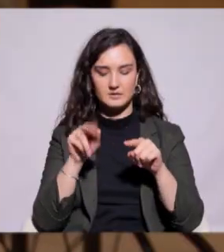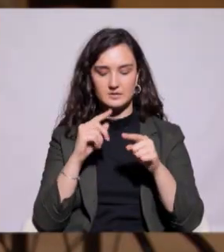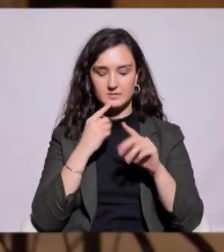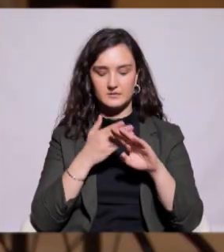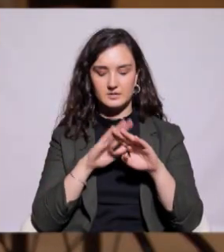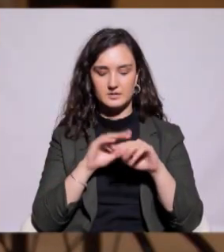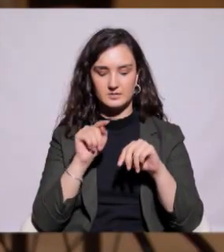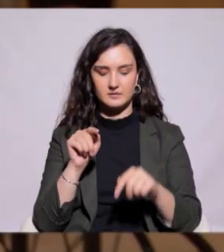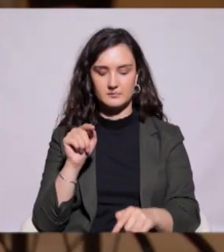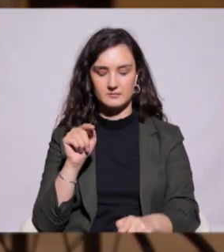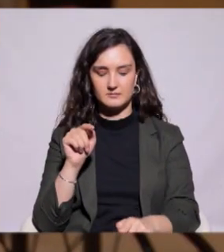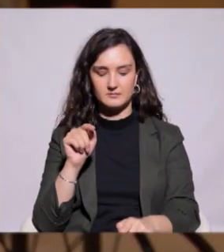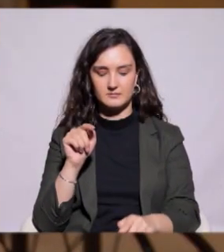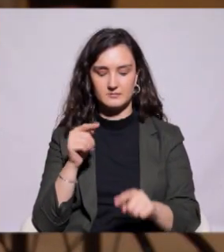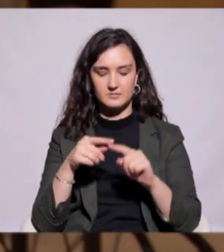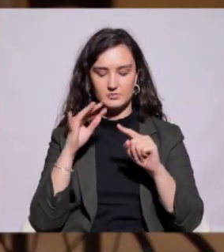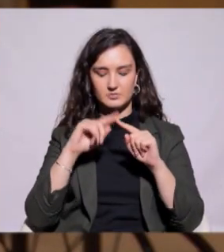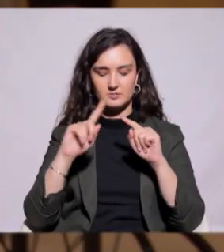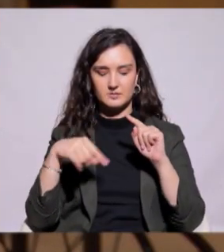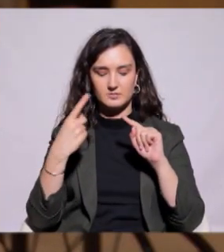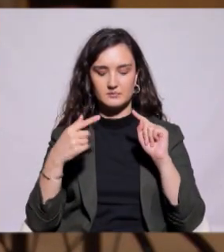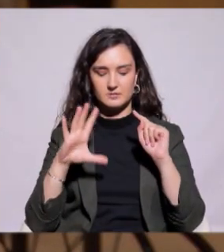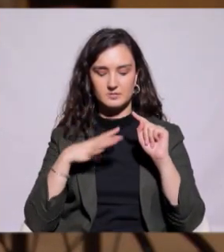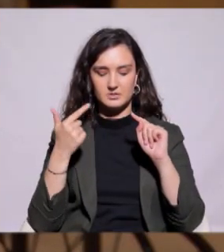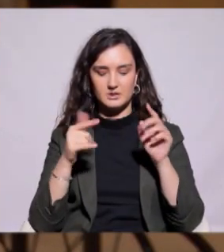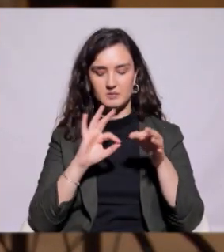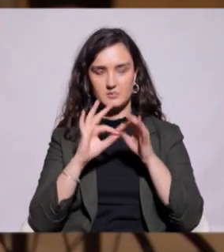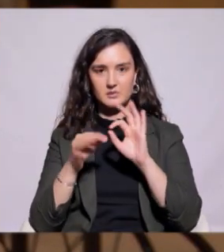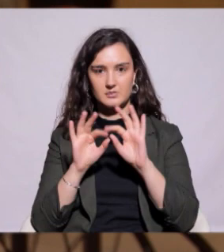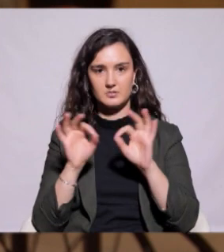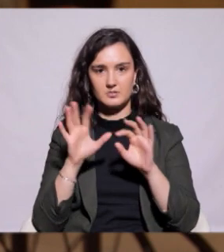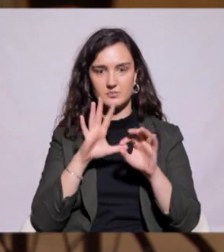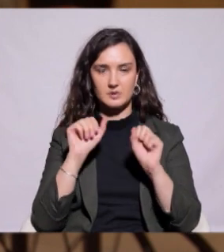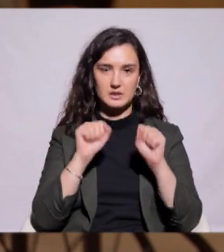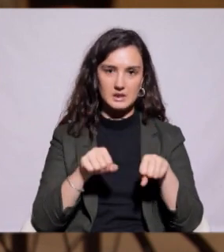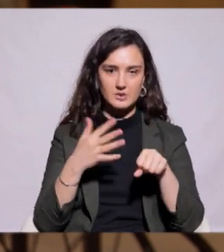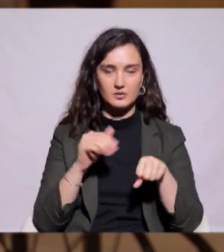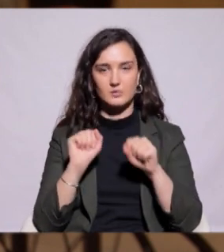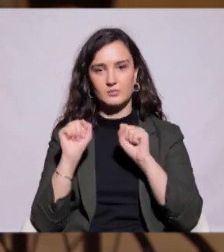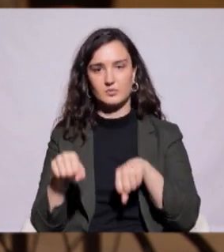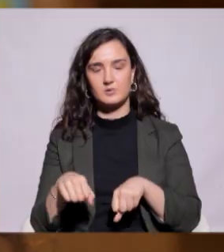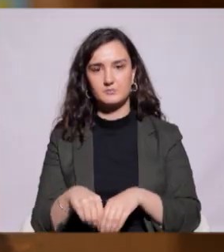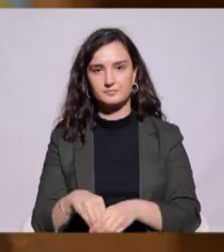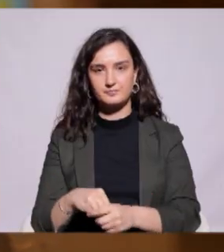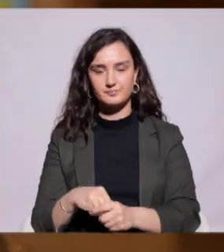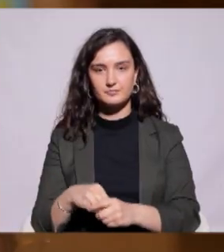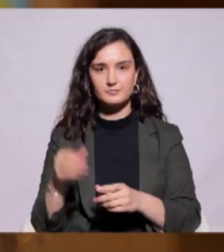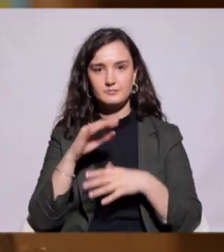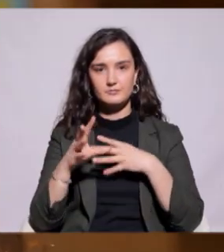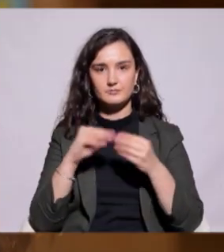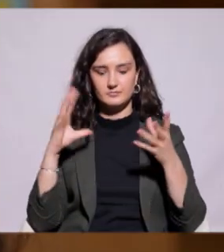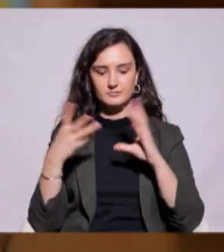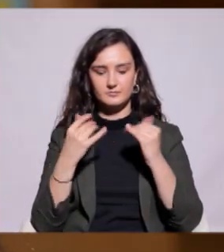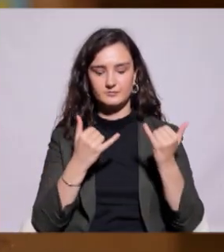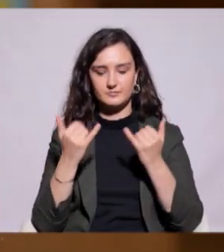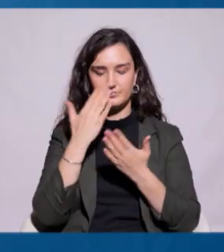different fields of engineers. And after that, we had a grammar lesson talking about can or could. მოდით ერთად